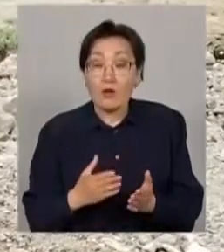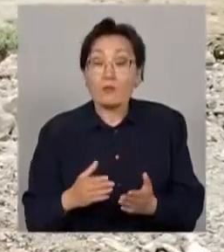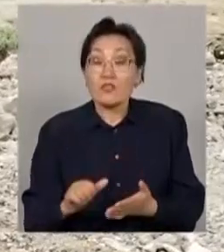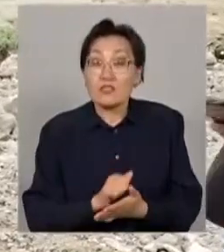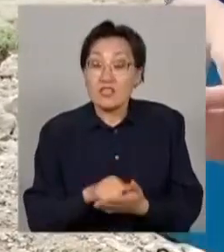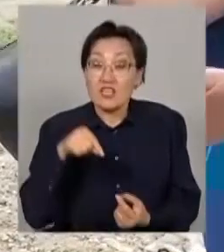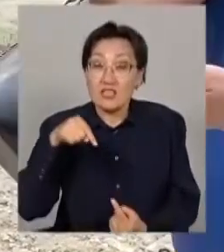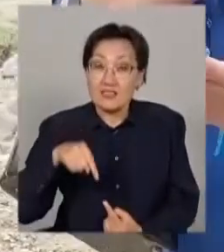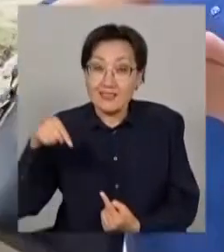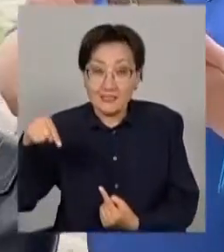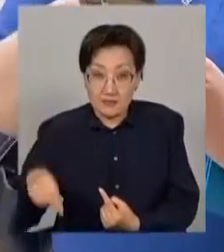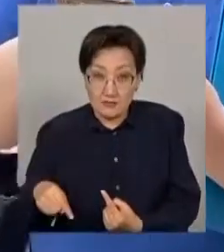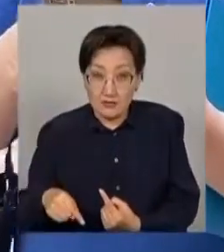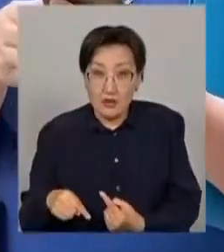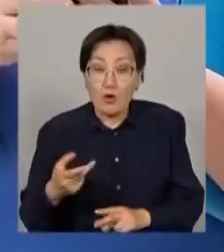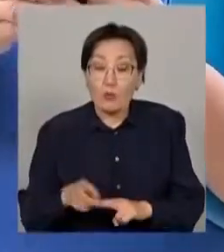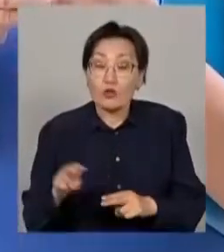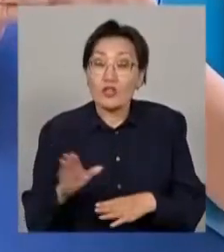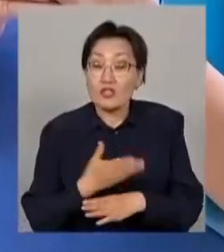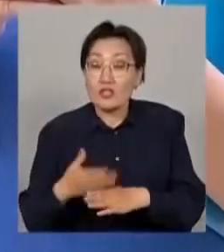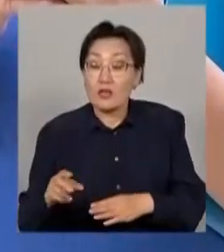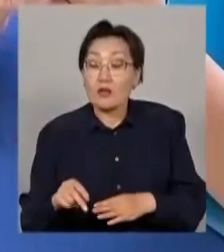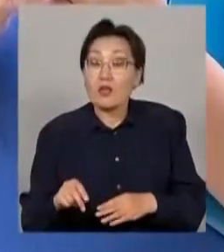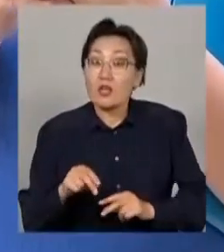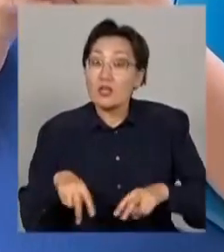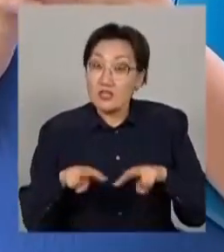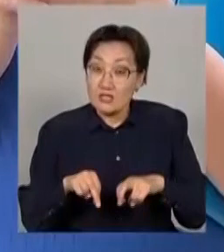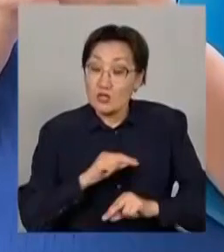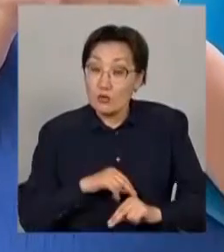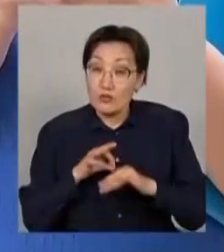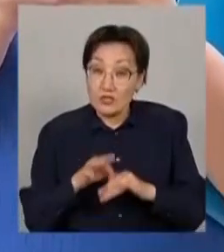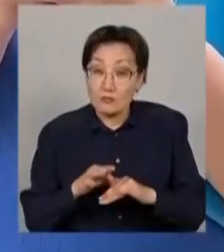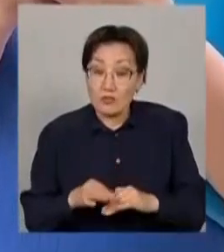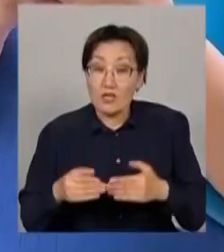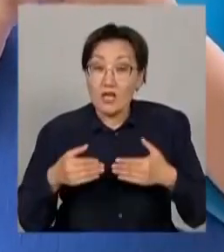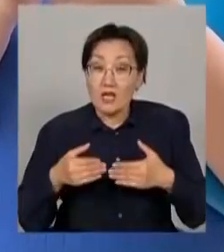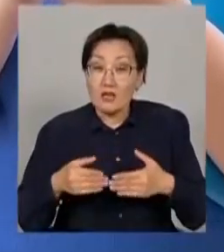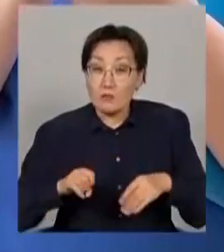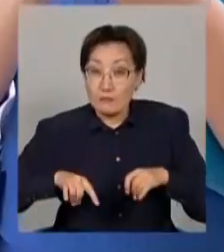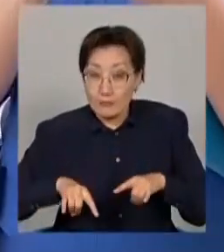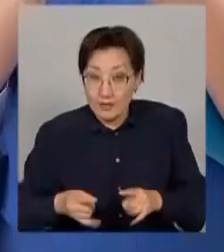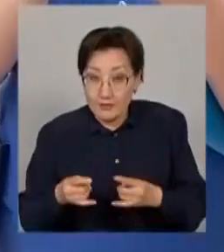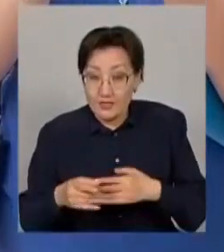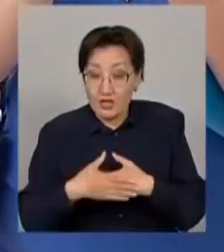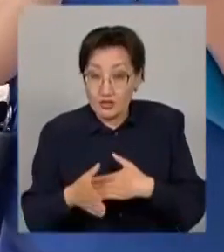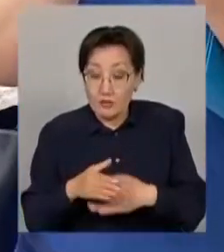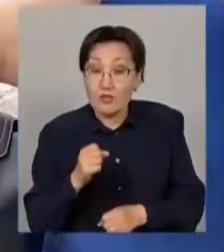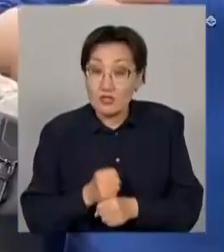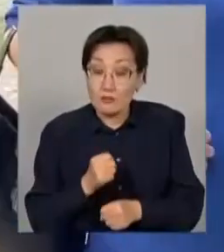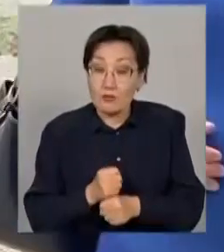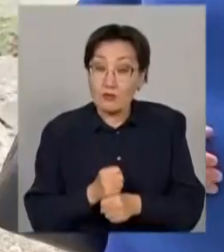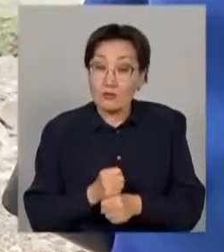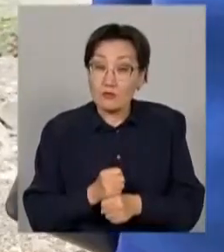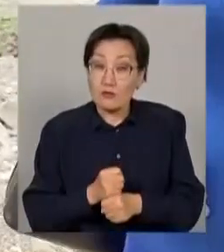құжаттың сәйкессіздігі, ол дейтін бөлек тексеріс жұмыстары жүргізілетін болады ол бойынша. Ал енді ашылып қойғанына, бізден өткен кезде бұл тек